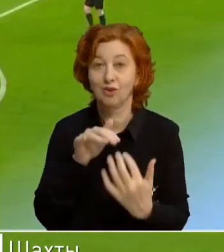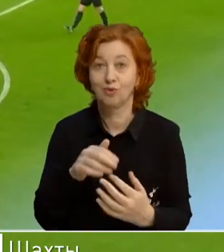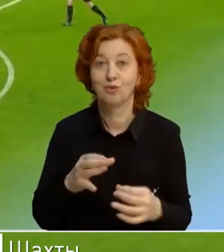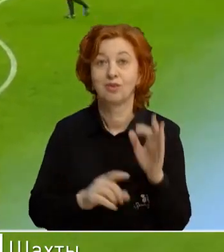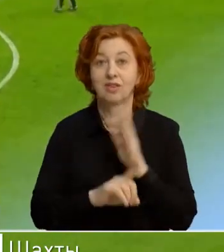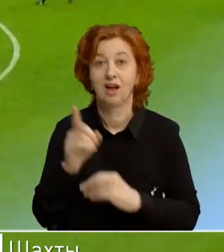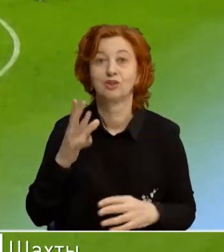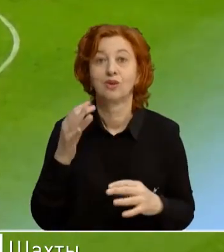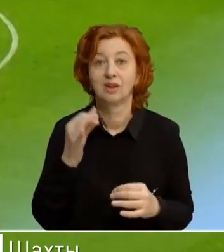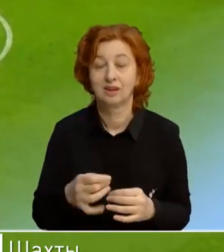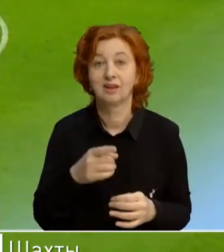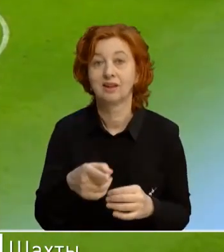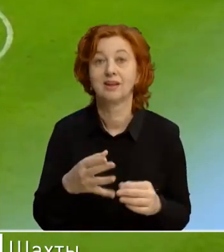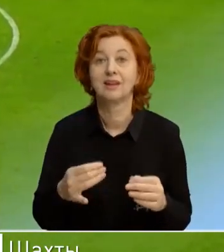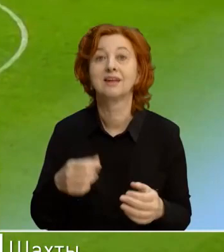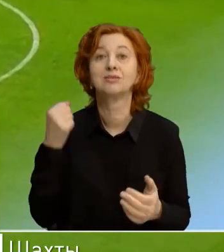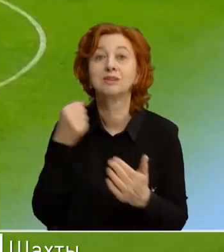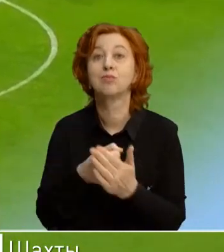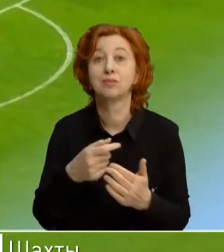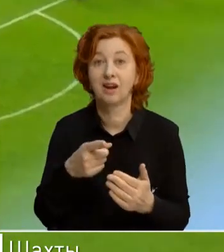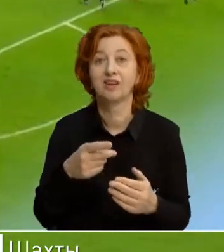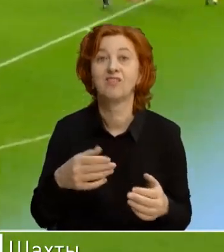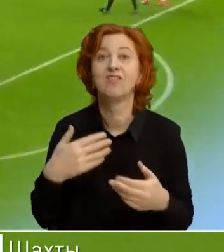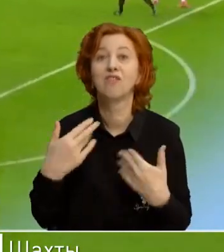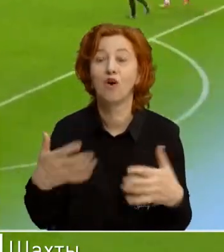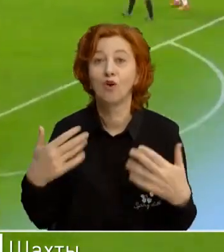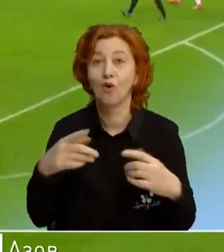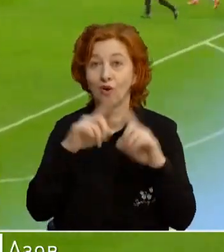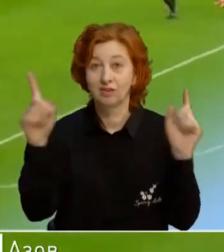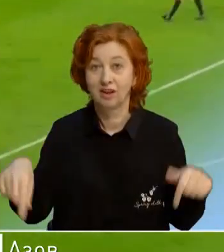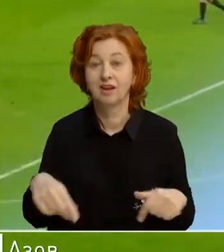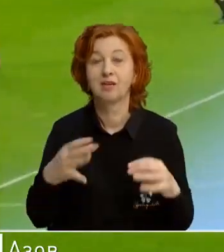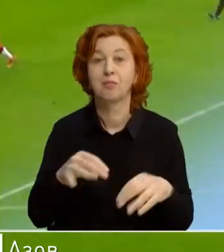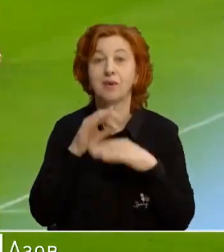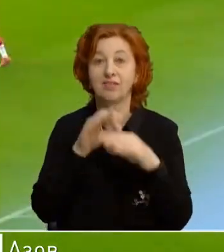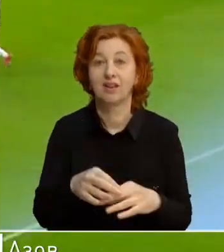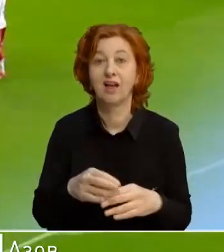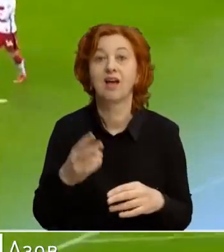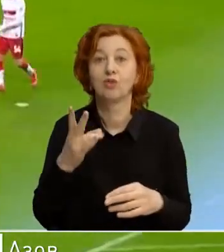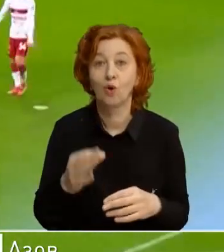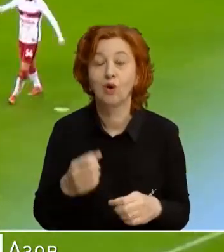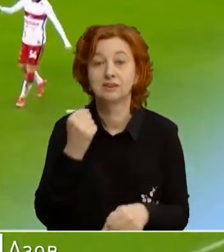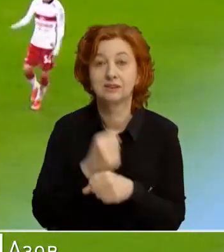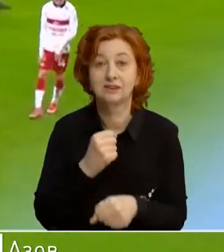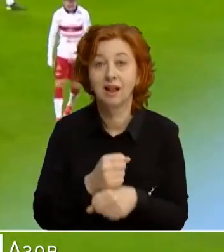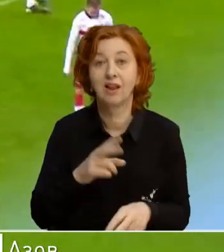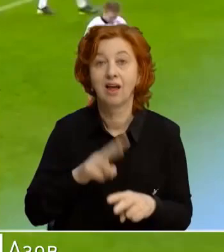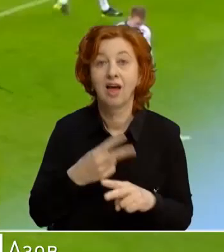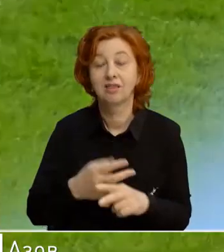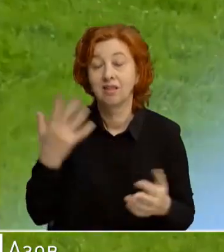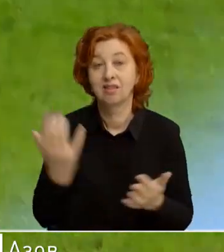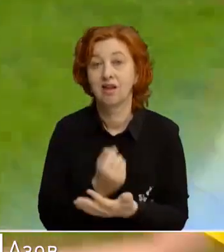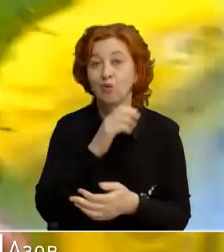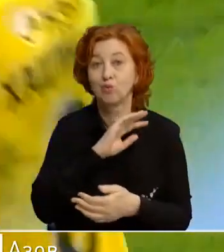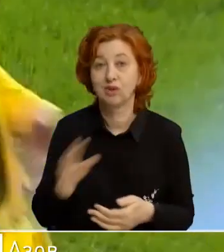Соу и выполнил прострел вдоль ворот в направлении Алмквиста, который прервал Маслов. Но сделал это крайне неудачно,